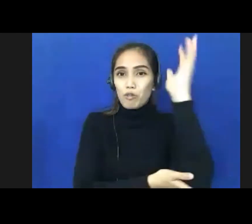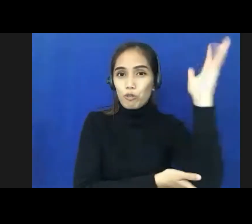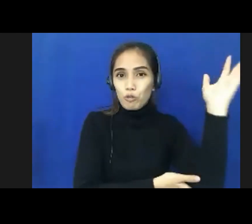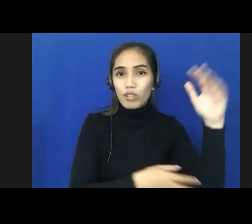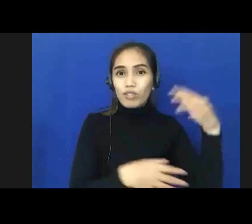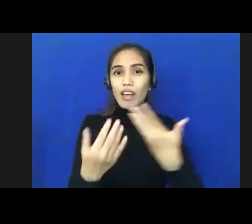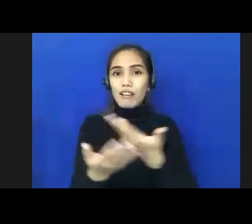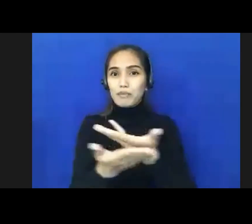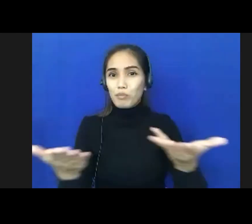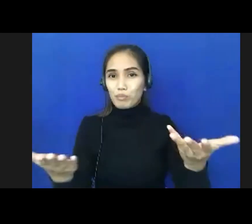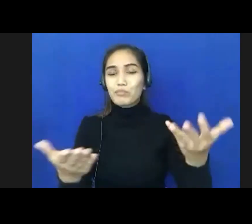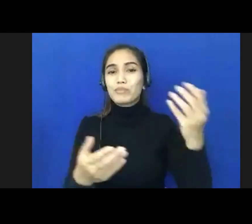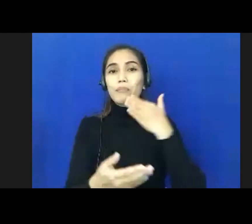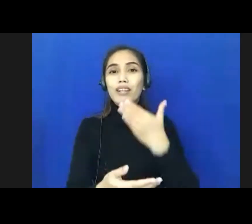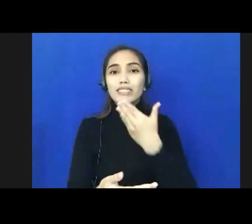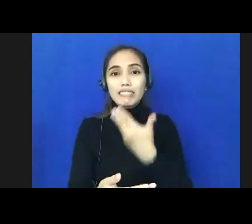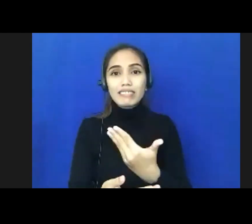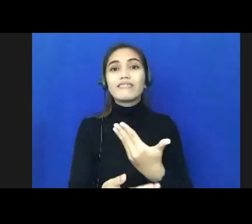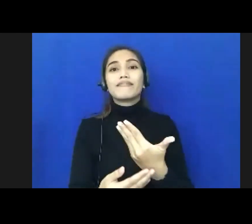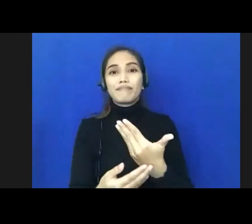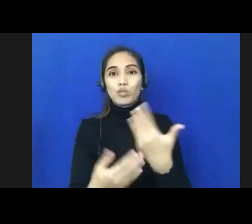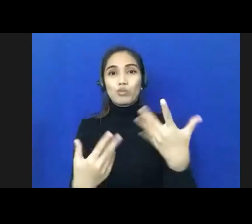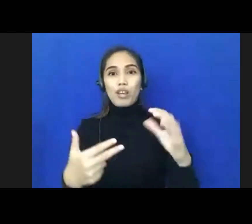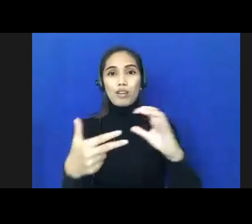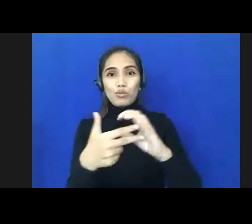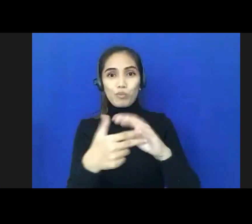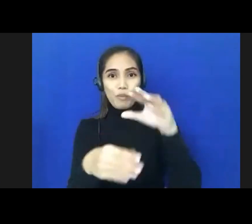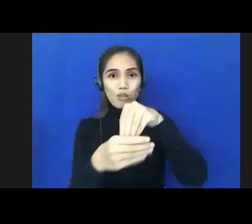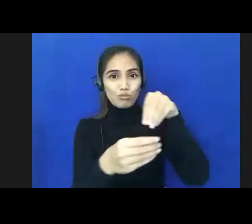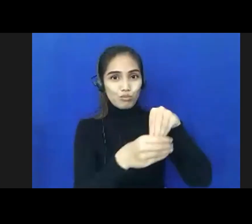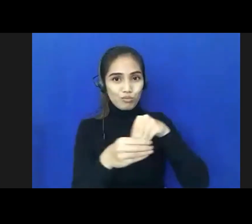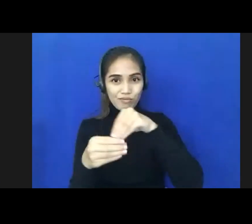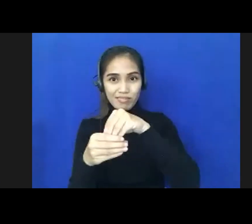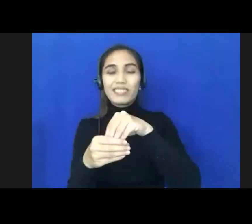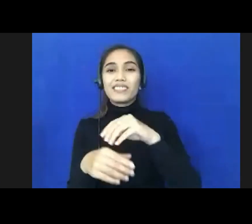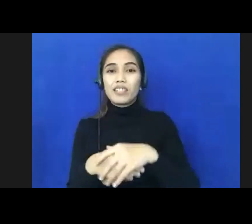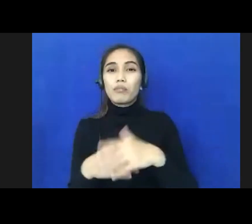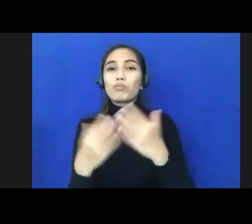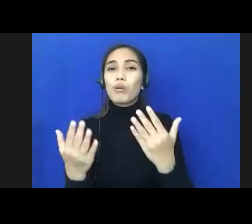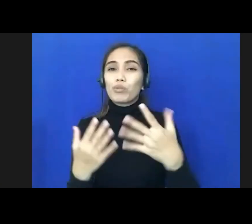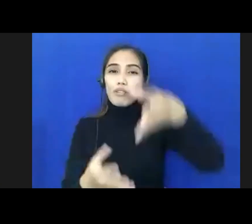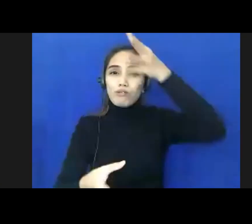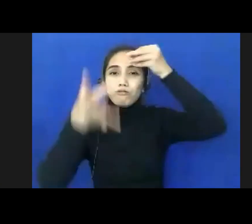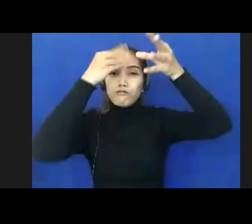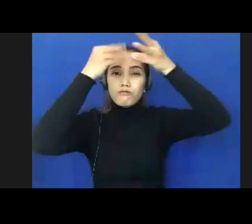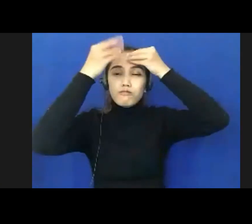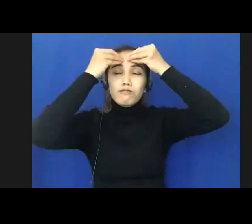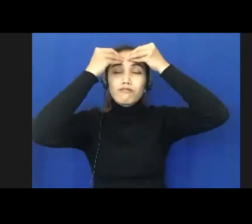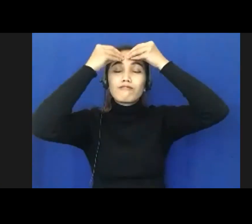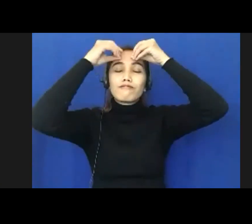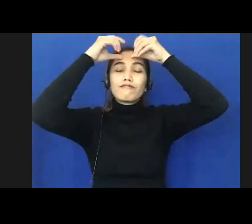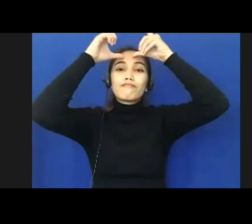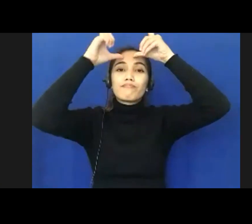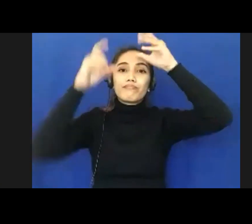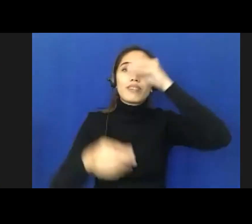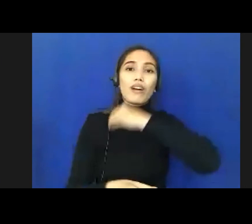menghadiri, sudah mengikuti kelas siang hari ini. Terima kasih banyak, semoga semua yang sudah disampaikan oleh narasumber memberikan pengetahuan